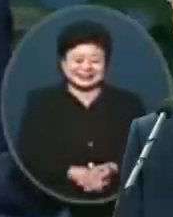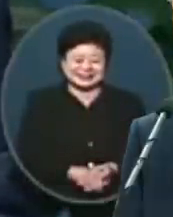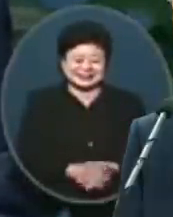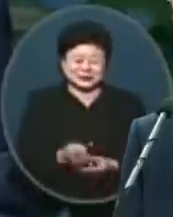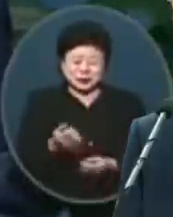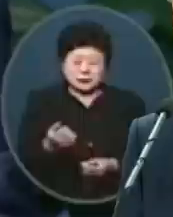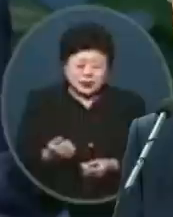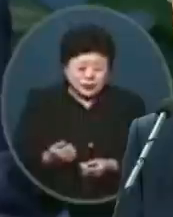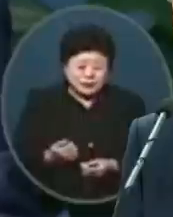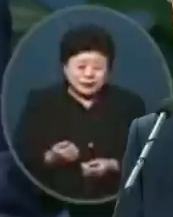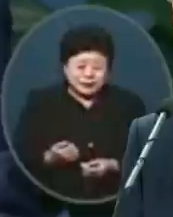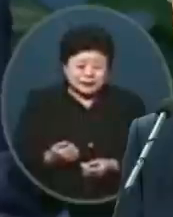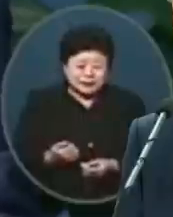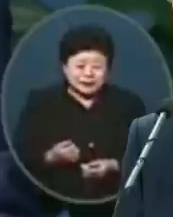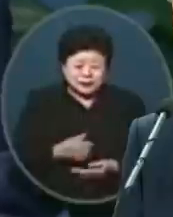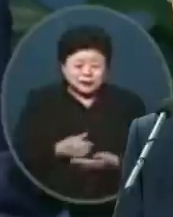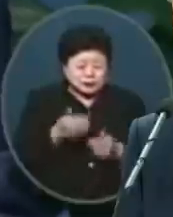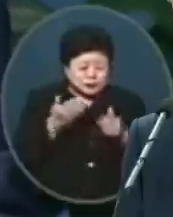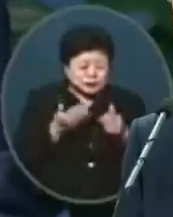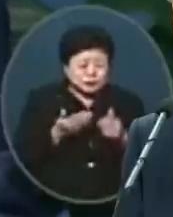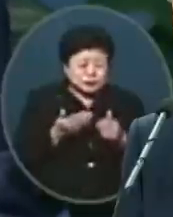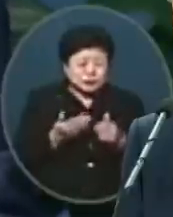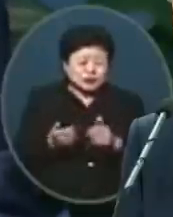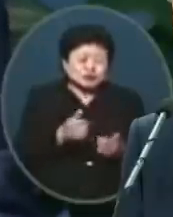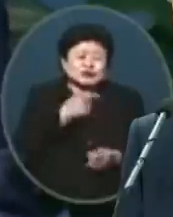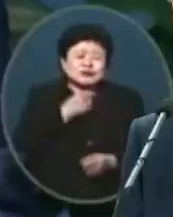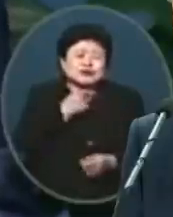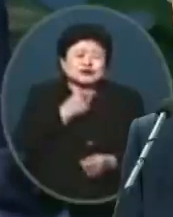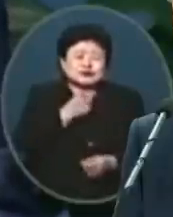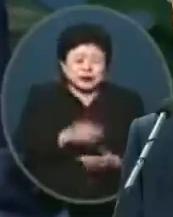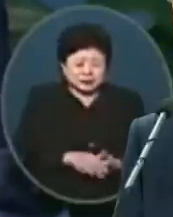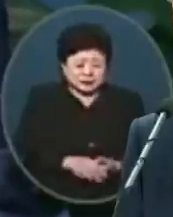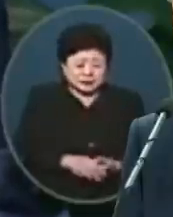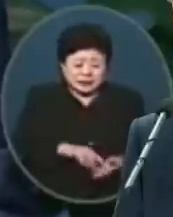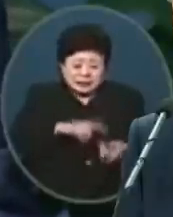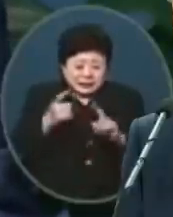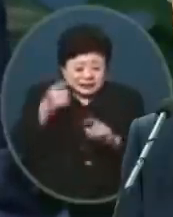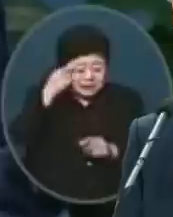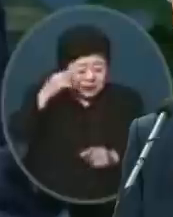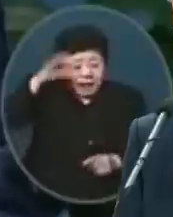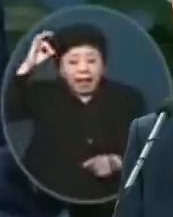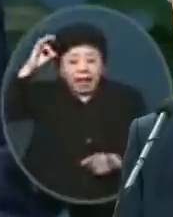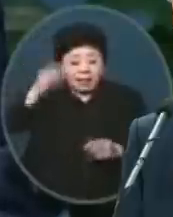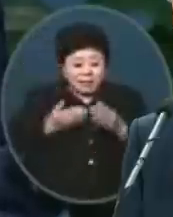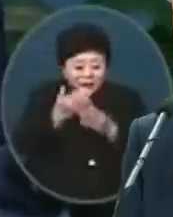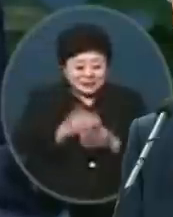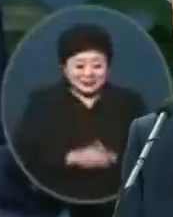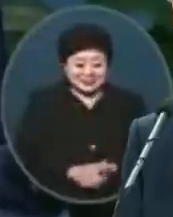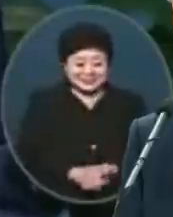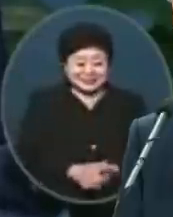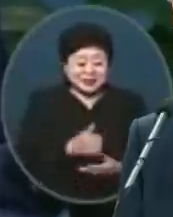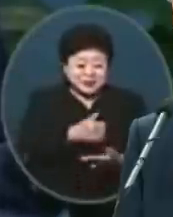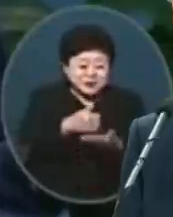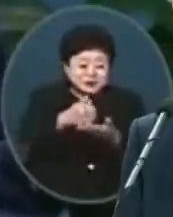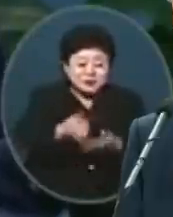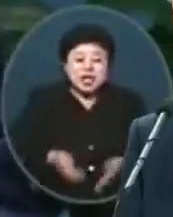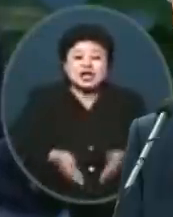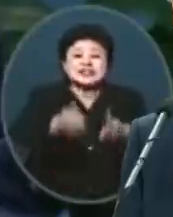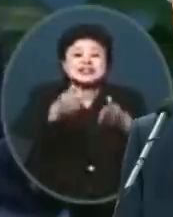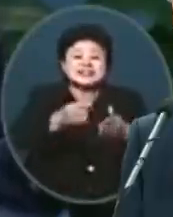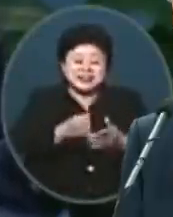조금 전만 하더라도 죽고 싶다고 생각하던 내가 살아야 되겠다는 생각이 마음에 꽉 들어찼습니다. 주님이 내